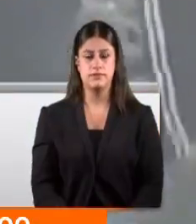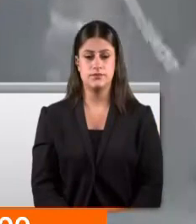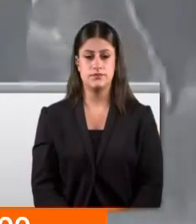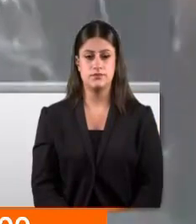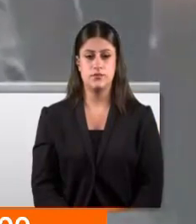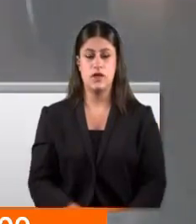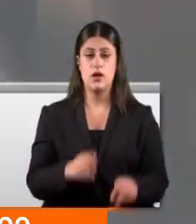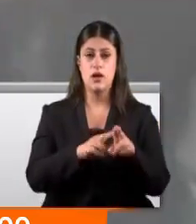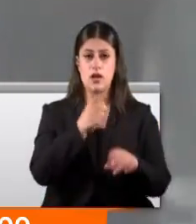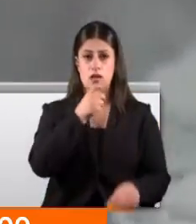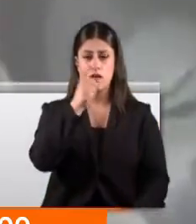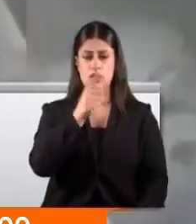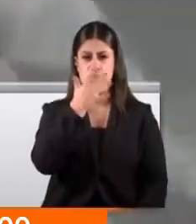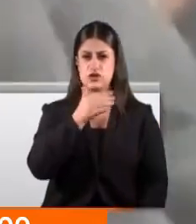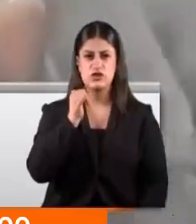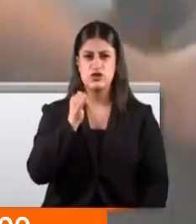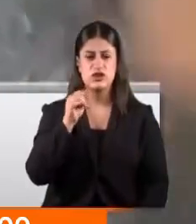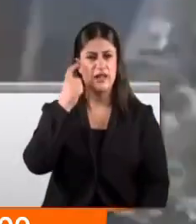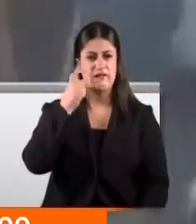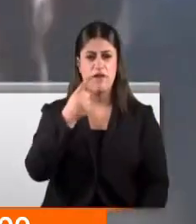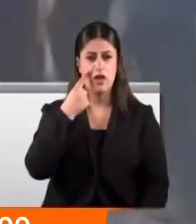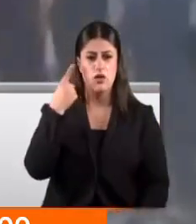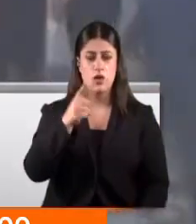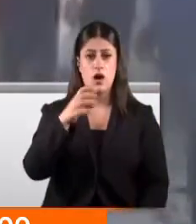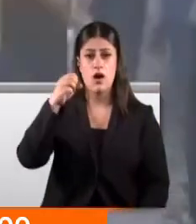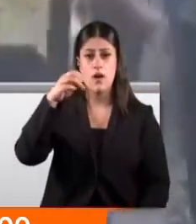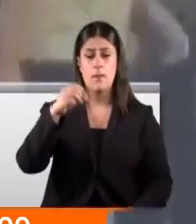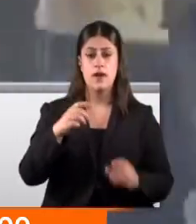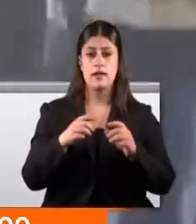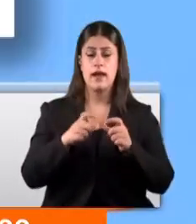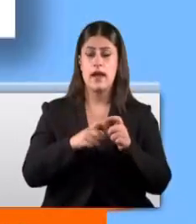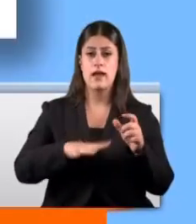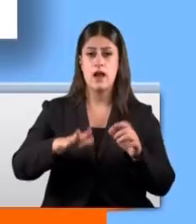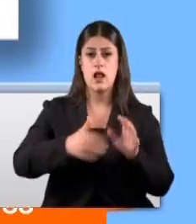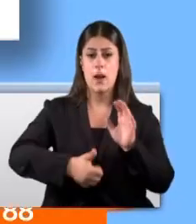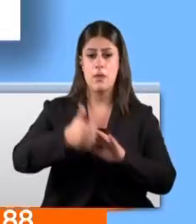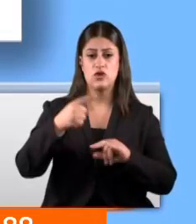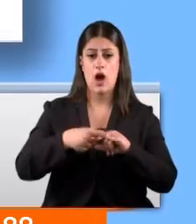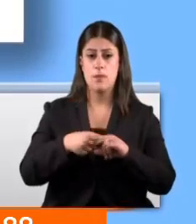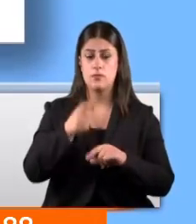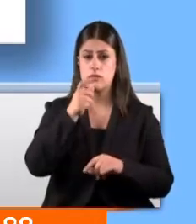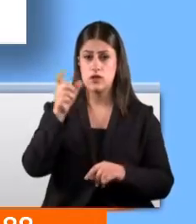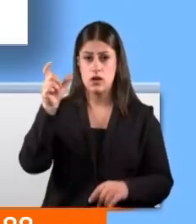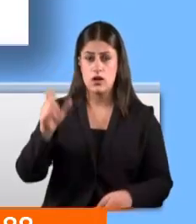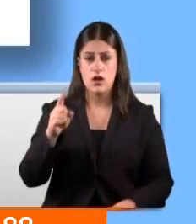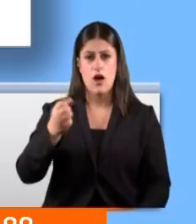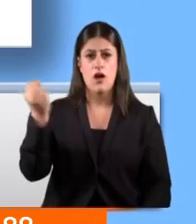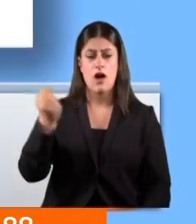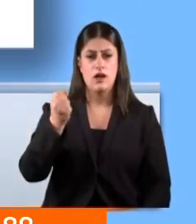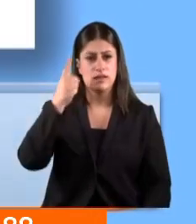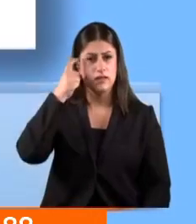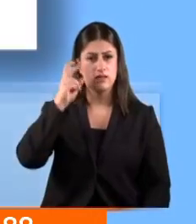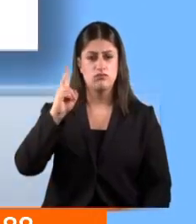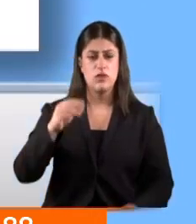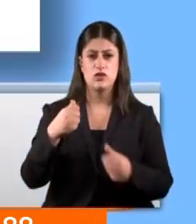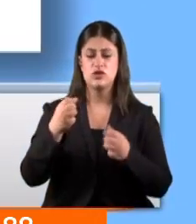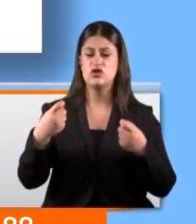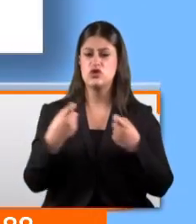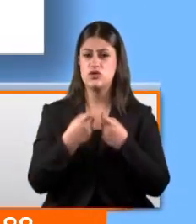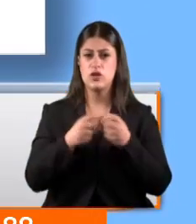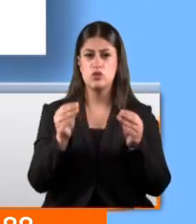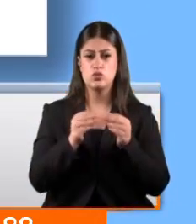katsın çirkin ifadelerine bir tepkide Ak Parti Genel Başkan Yardımcısı Hamza dağdan katil İsrail'in Savaş suçlusu Bakanı